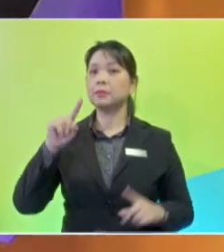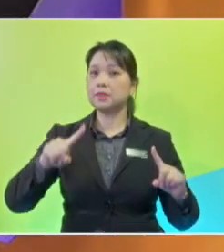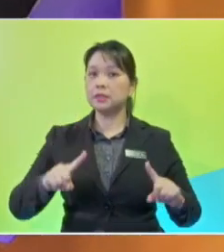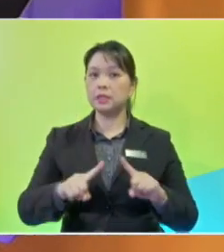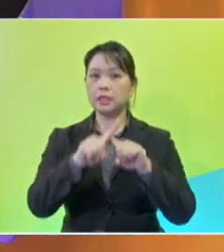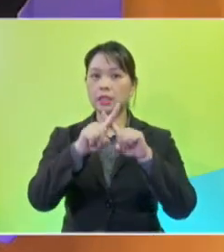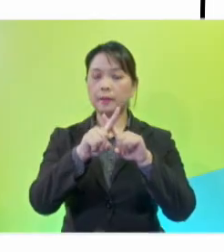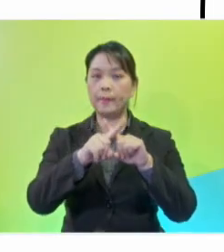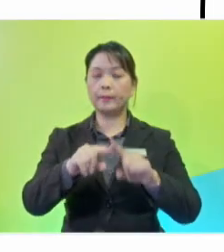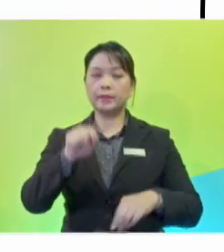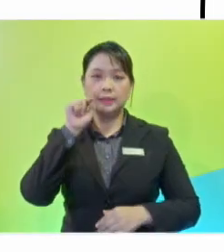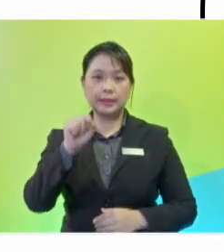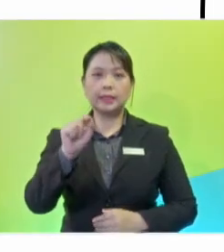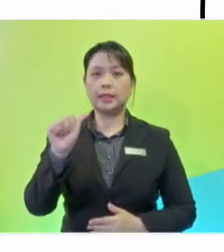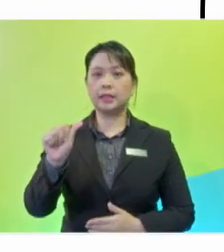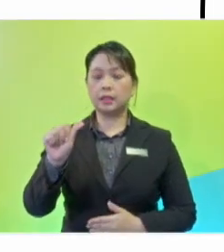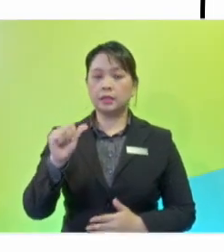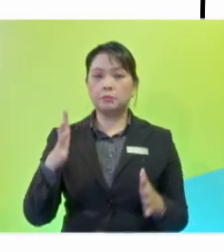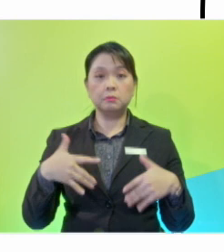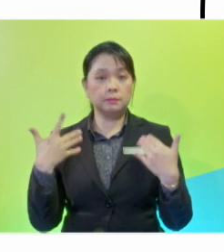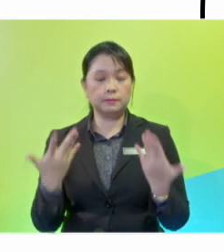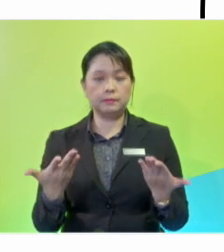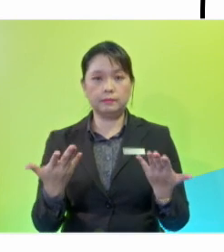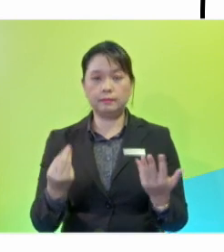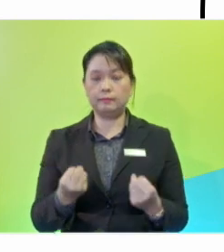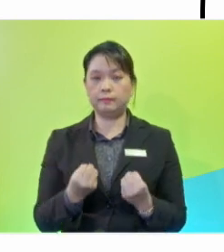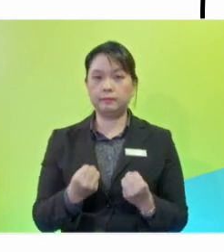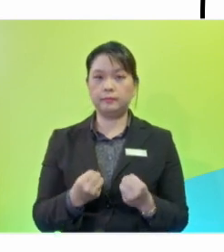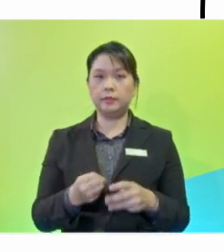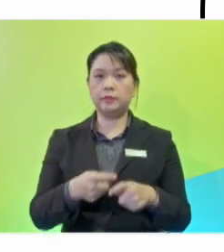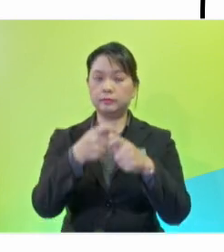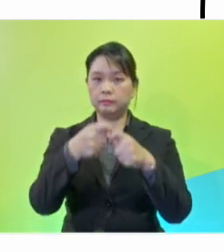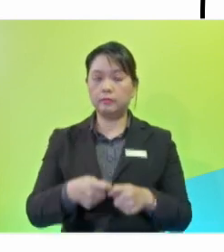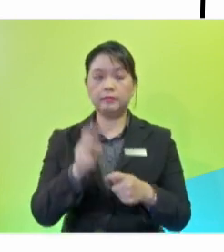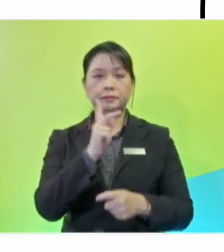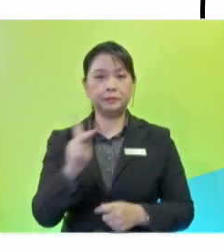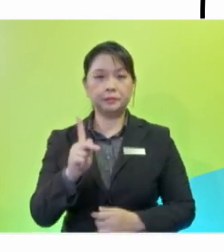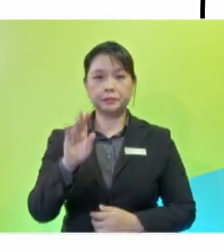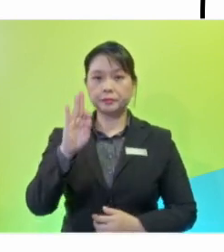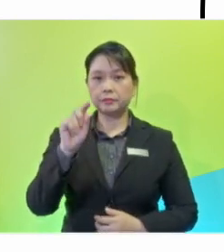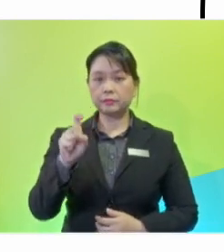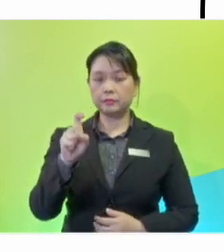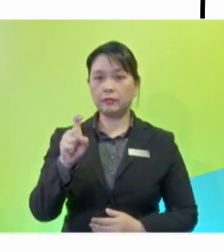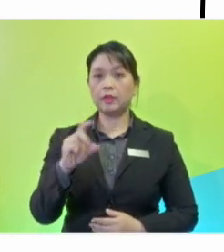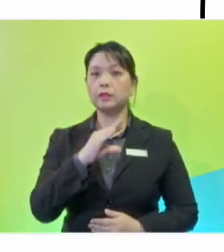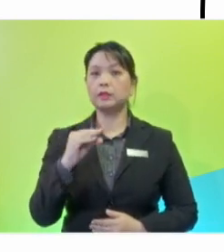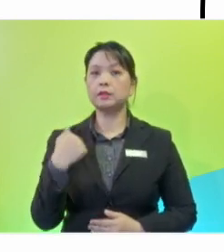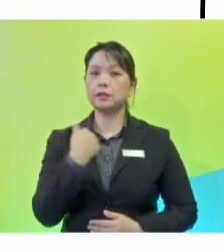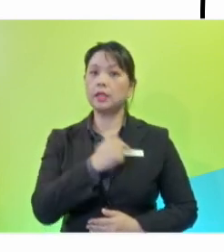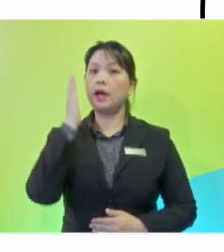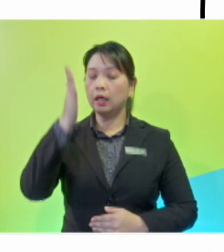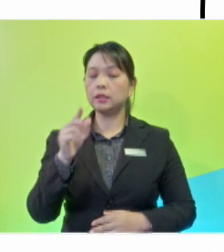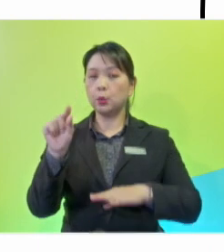kita ada dua draft macam mana itu tidak tentu sahkan efek dan GX ini adalah fungsi kita akan menggunakan ujian gariskan mencancang